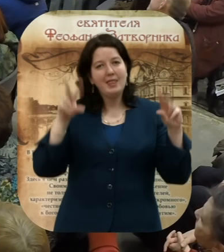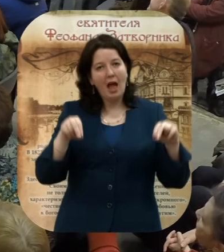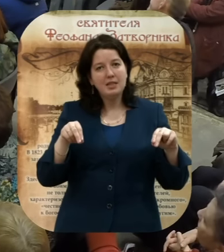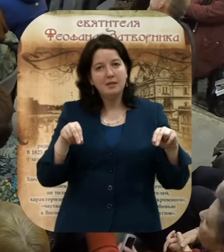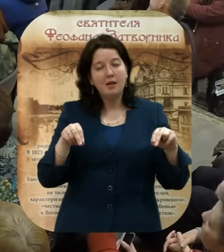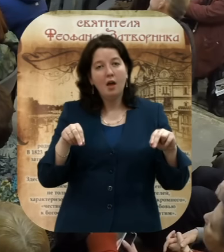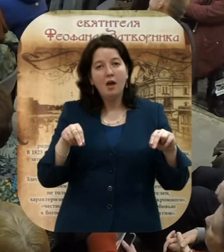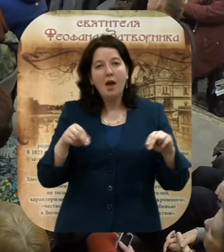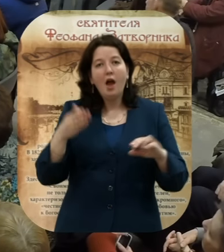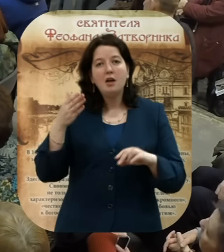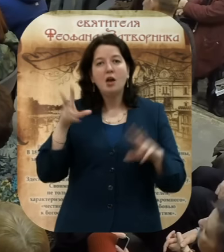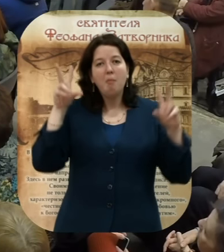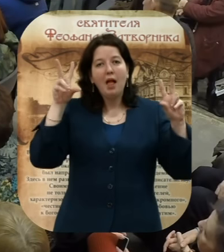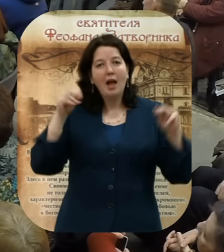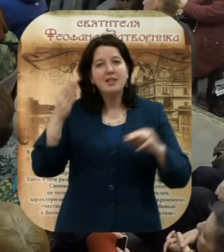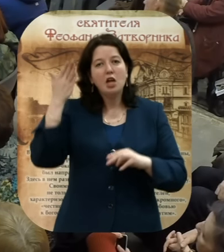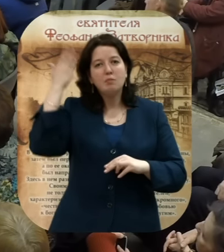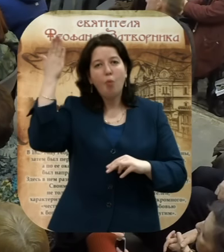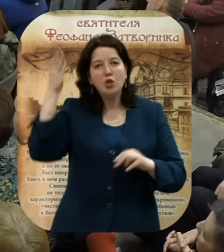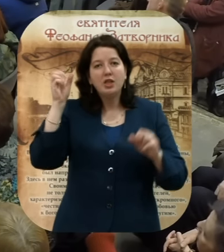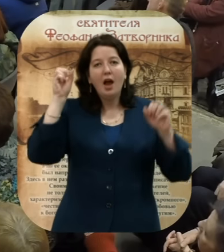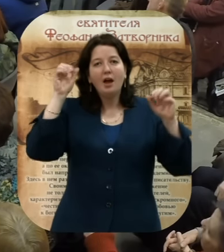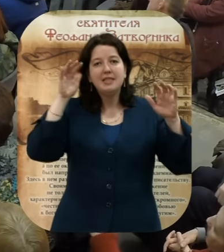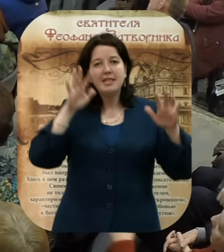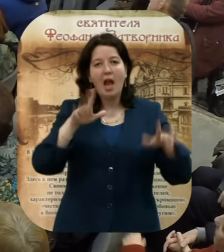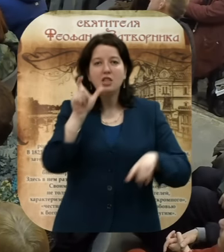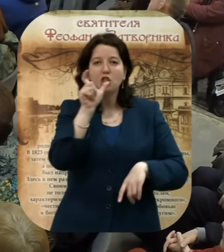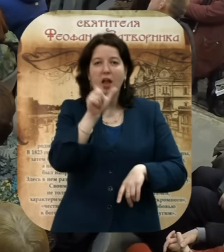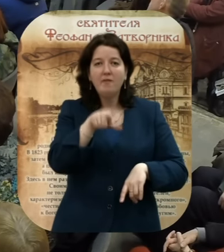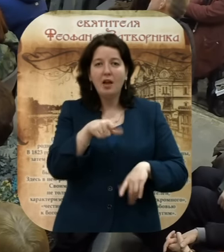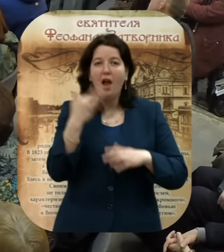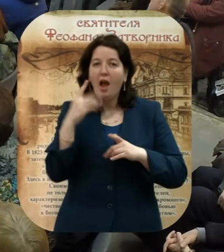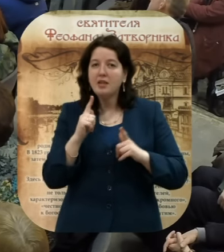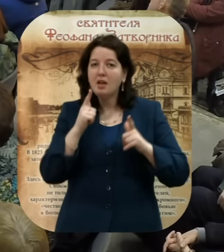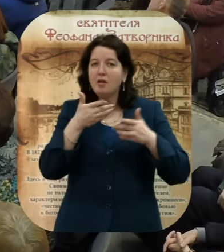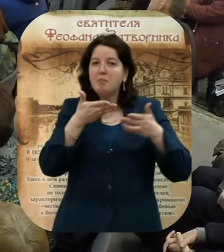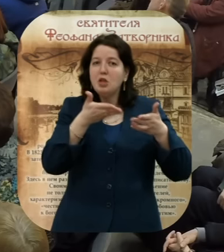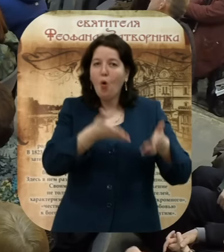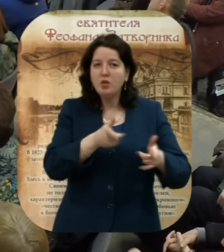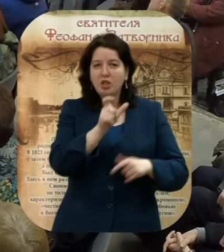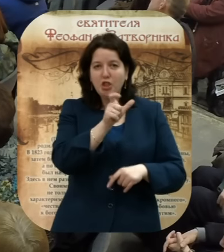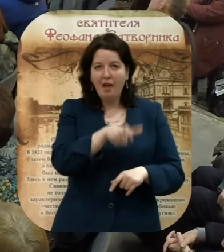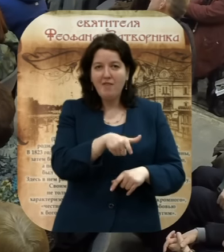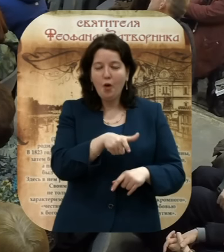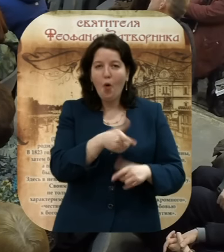Божия осеняет такого человека. Она приходит к человеку,